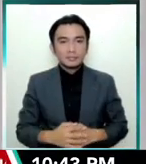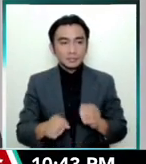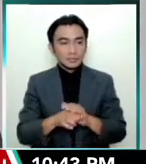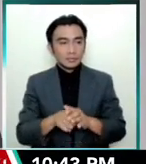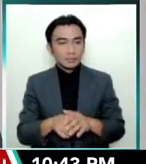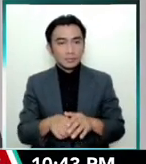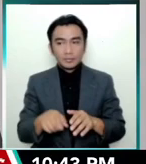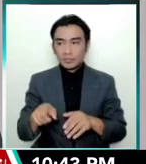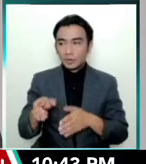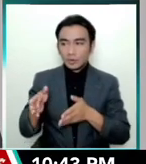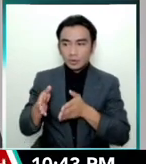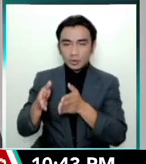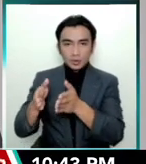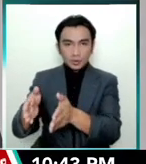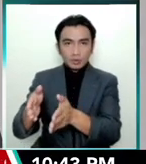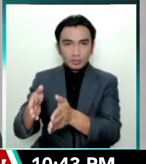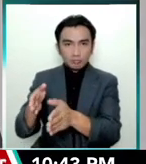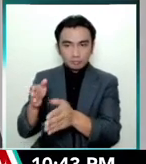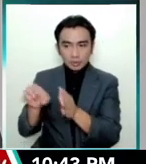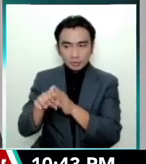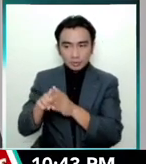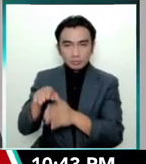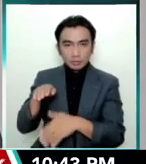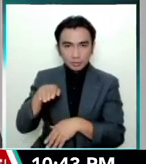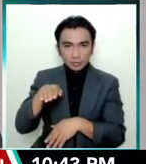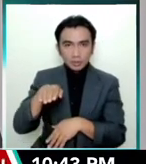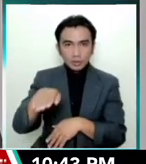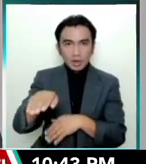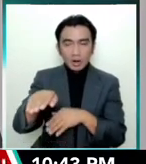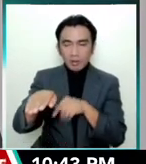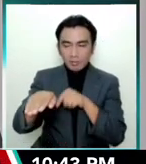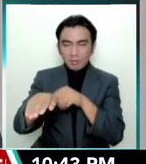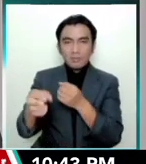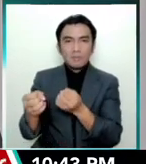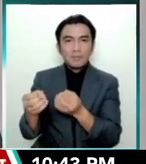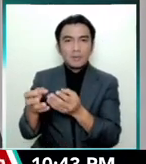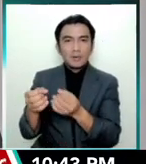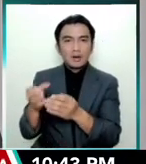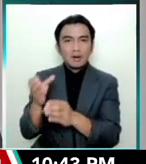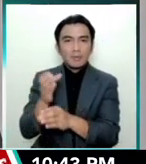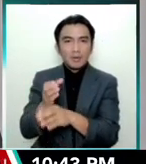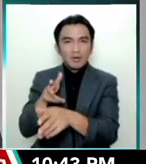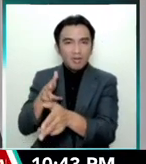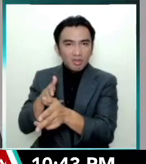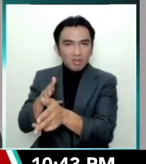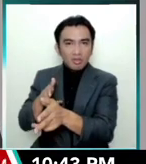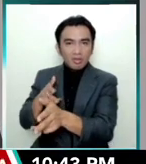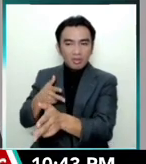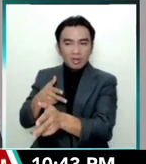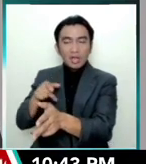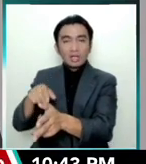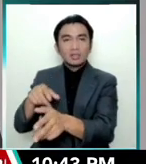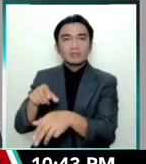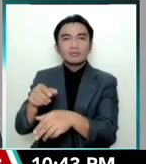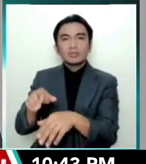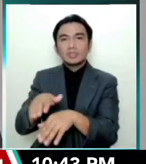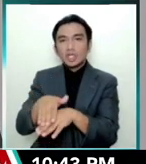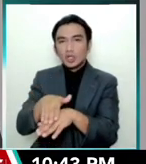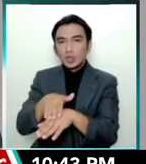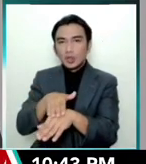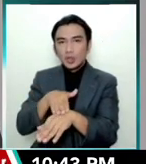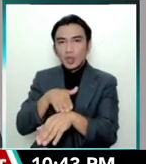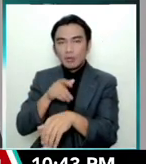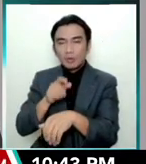pa diretso, ay mas maraming sasakyan. So, yun yung tatagalan niya, yung go.